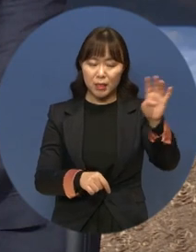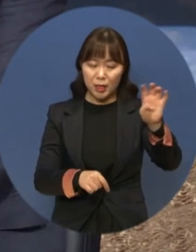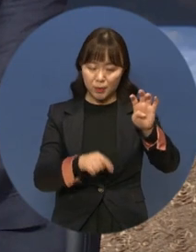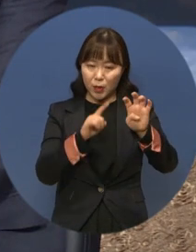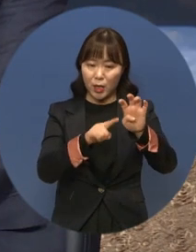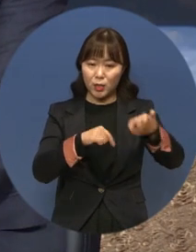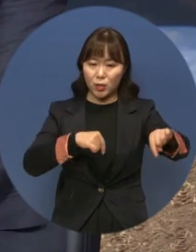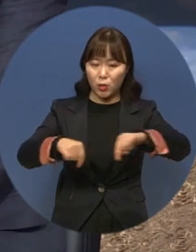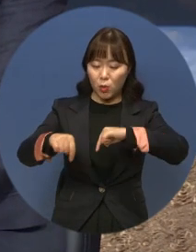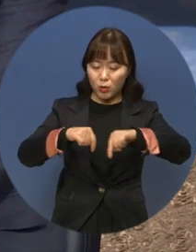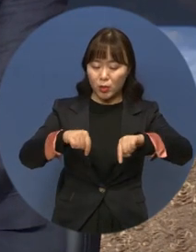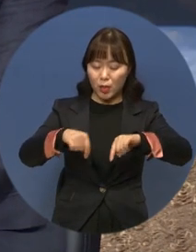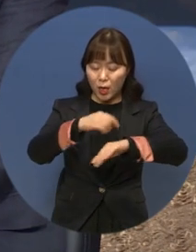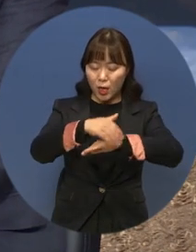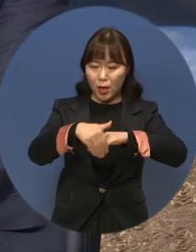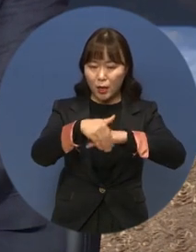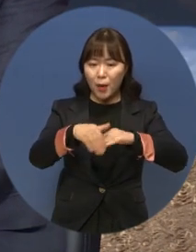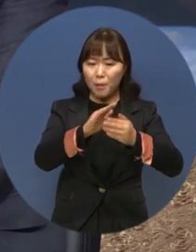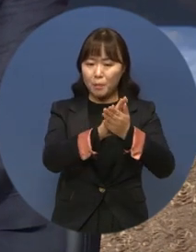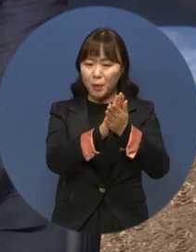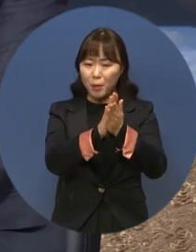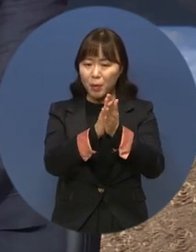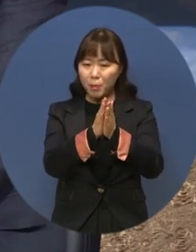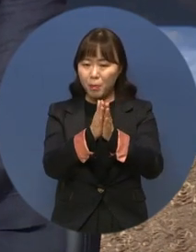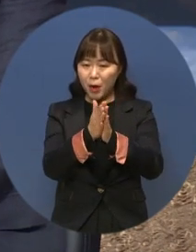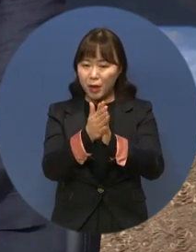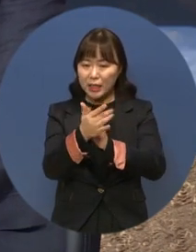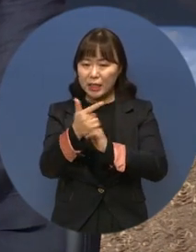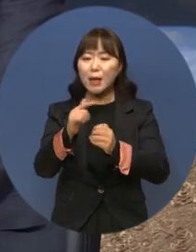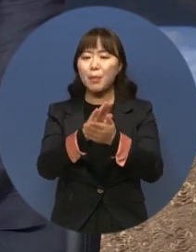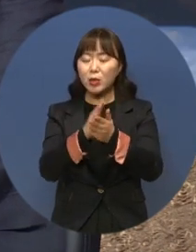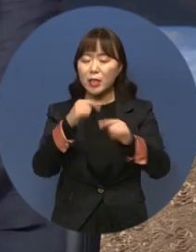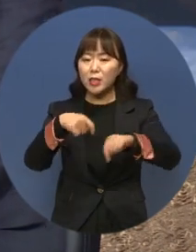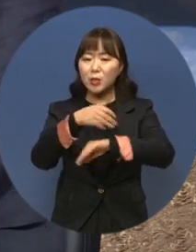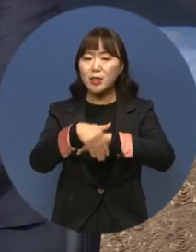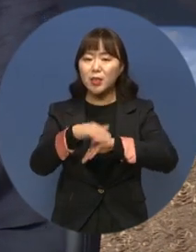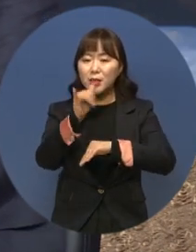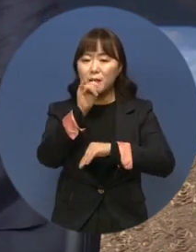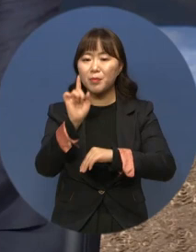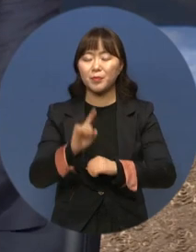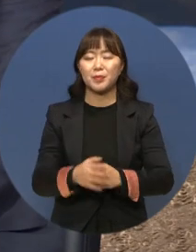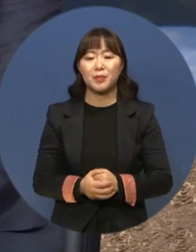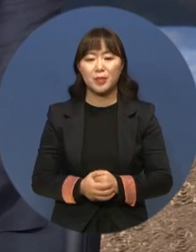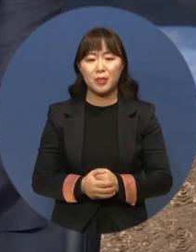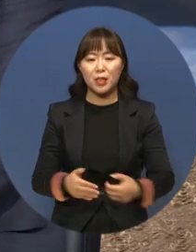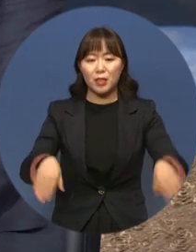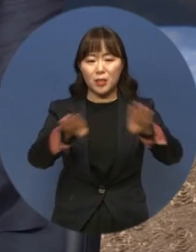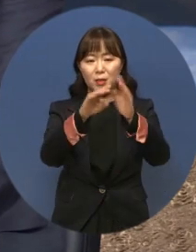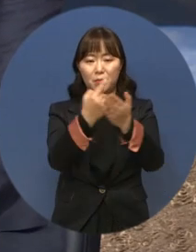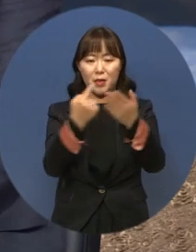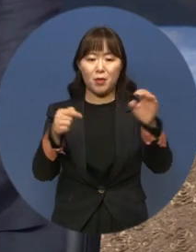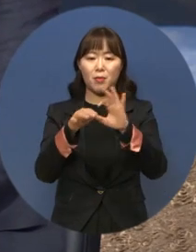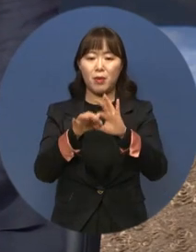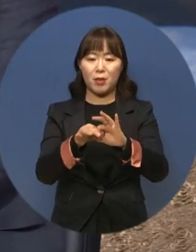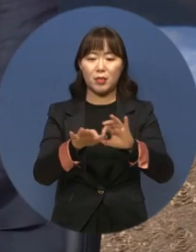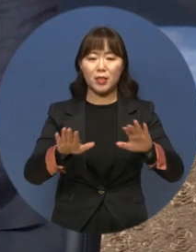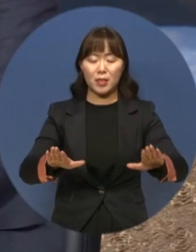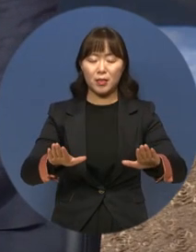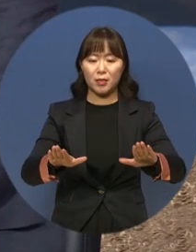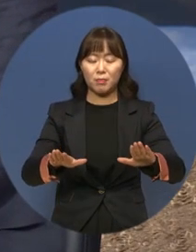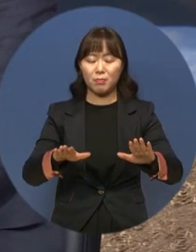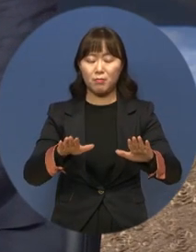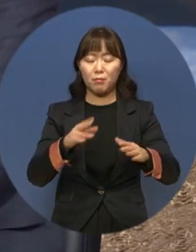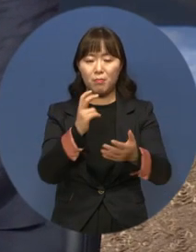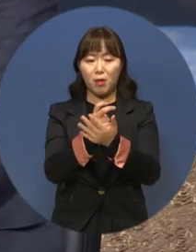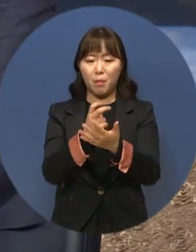개 정책들이 좀 변화한, 좀 가장 크게 변화한 정책이 있나요? 탈시설 관련된 부분은 지금